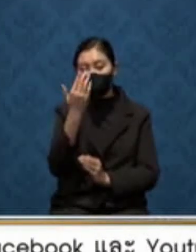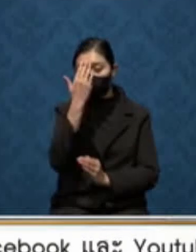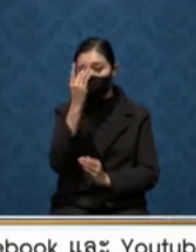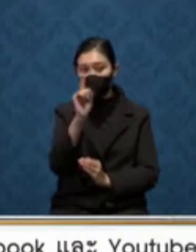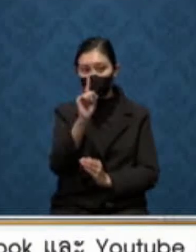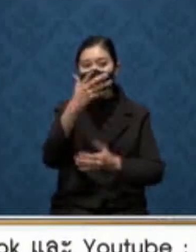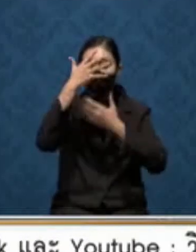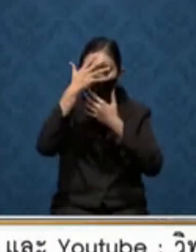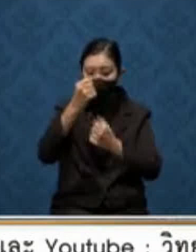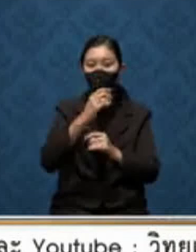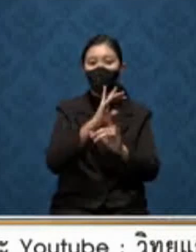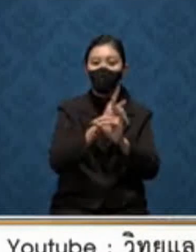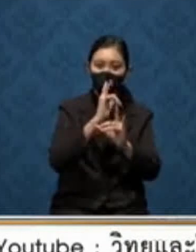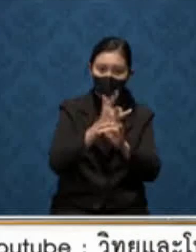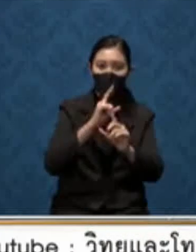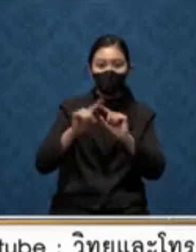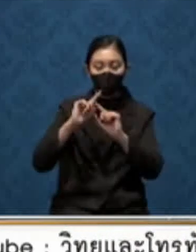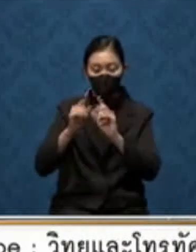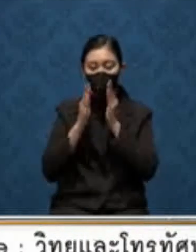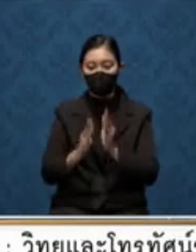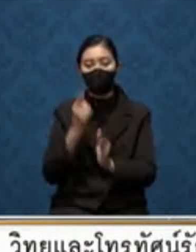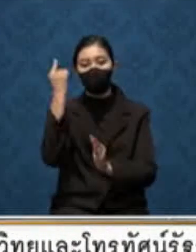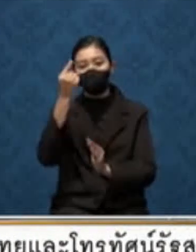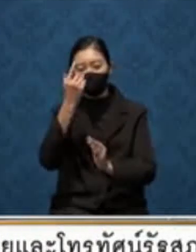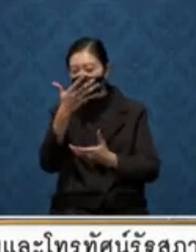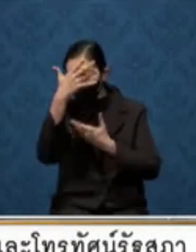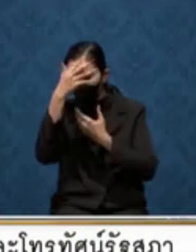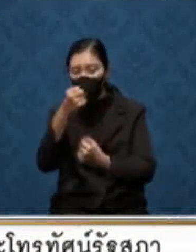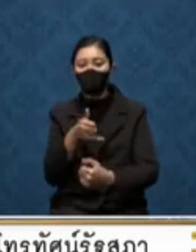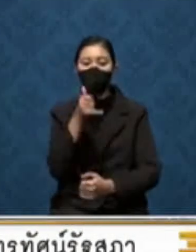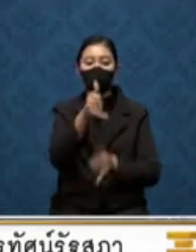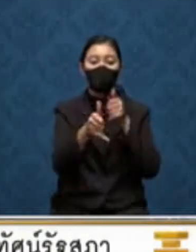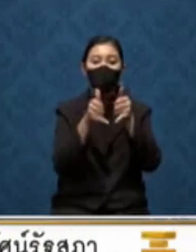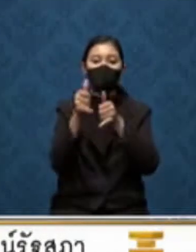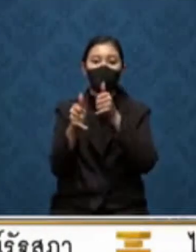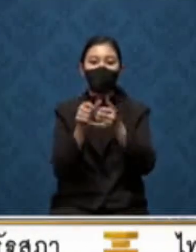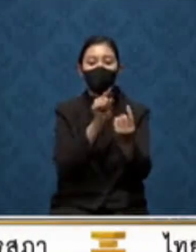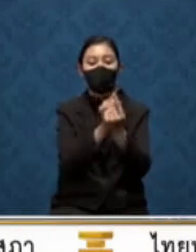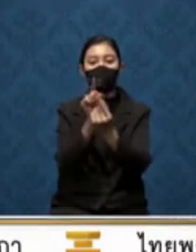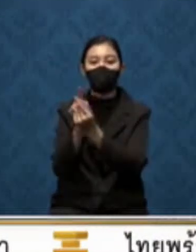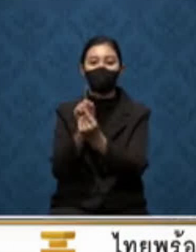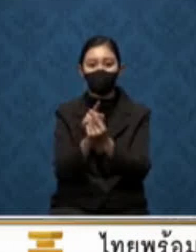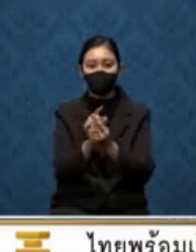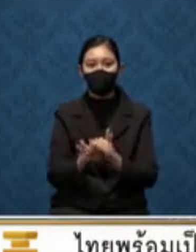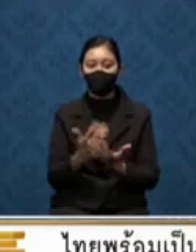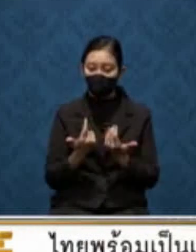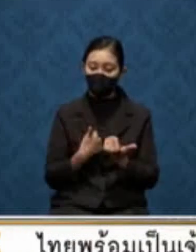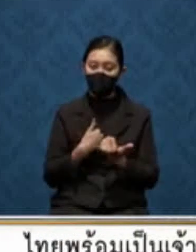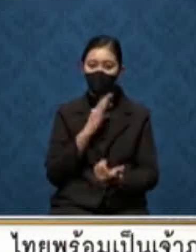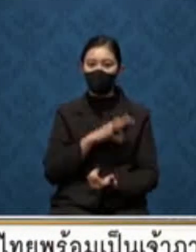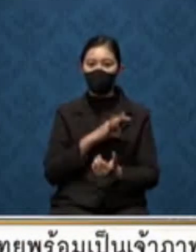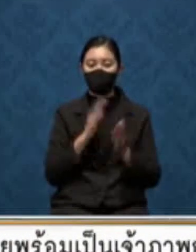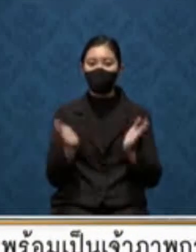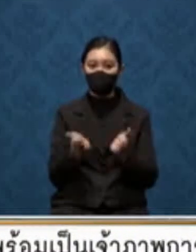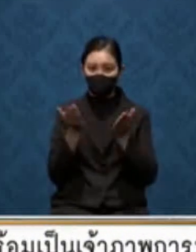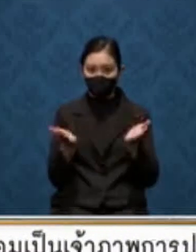เทศไยทจะทำให้เกิดการท่องเที่ยว เกิดกเดินทางให้มากขึ้นเพราฉะนั้นผมมคามจำเป็นครั ท่ประทานที่จะต้องสนับสนุนร่างที่กรร